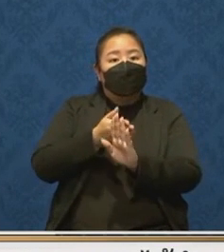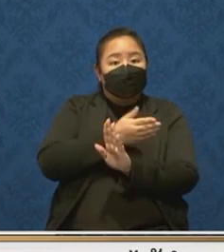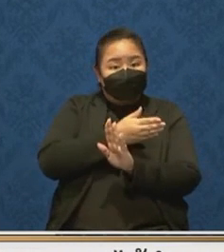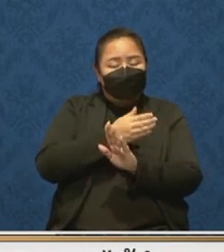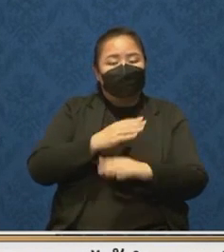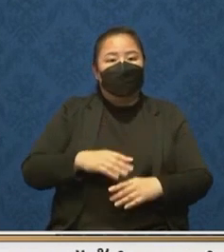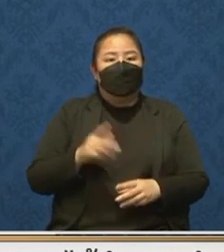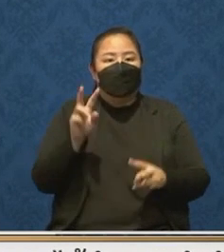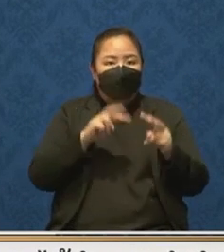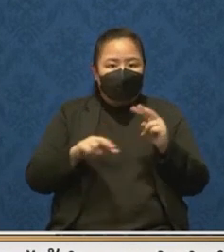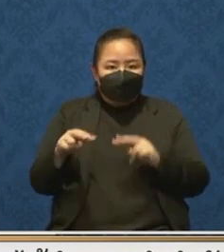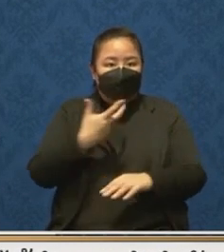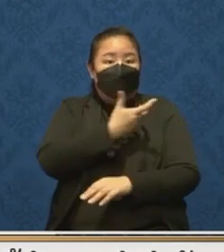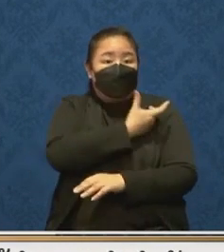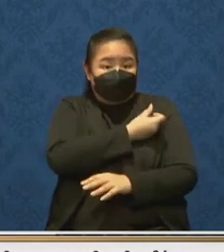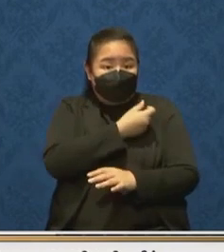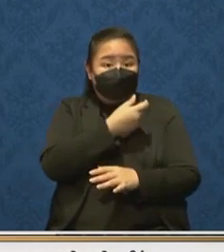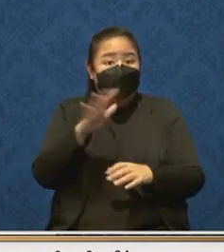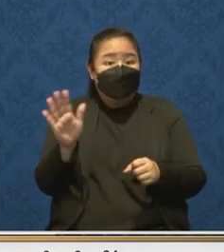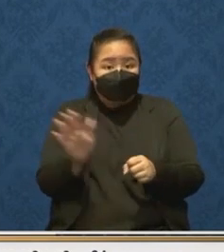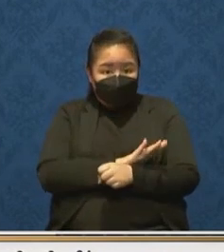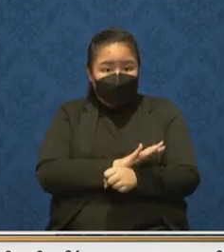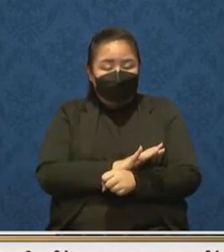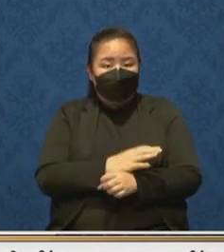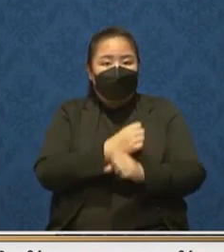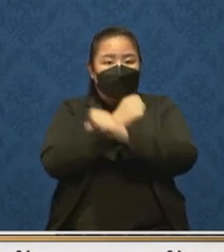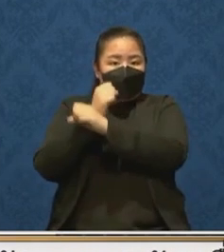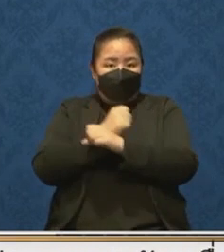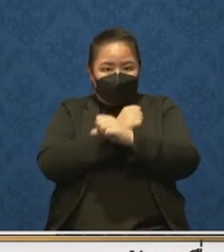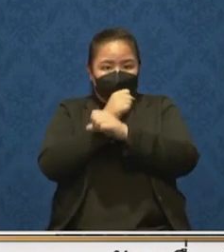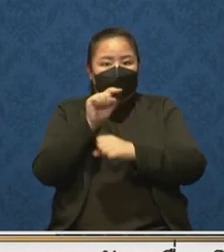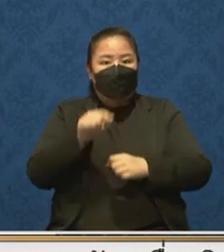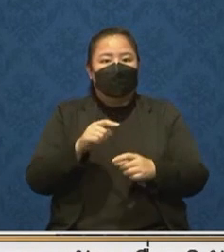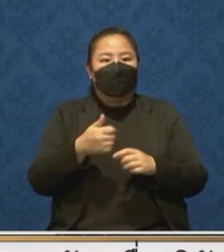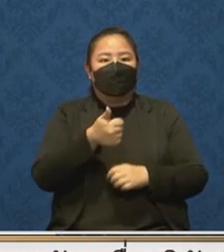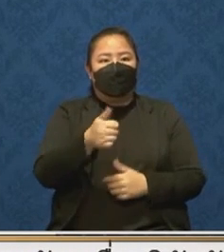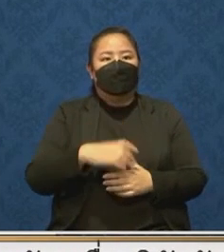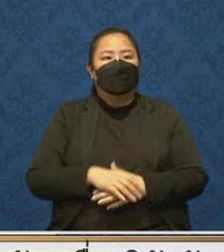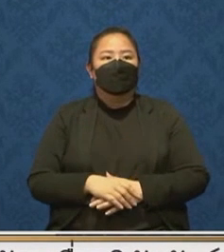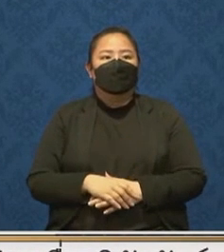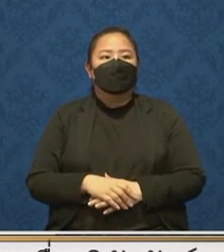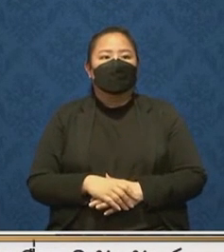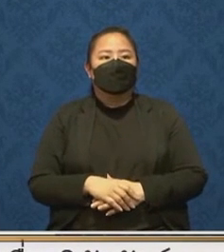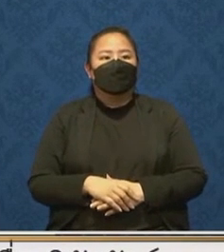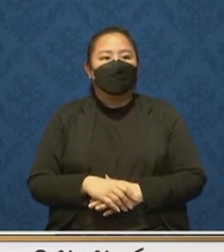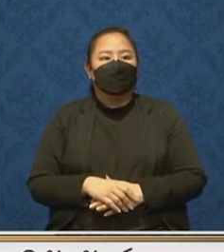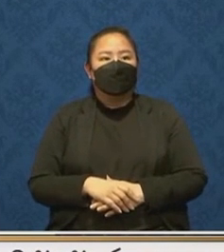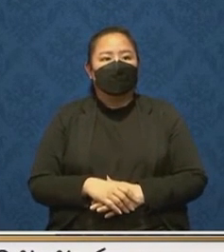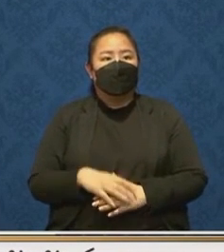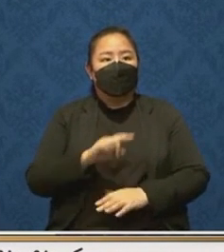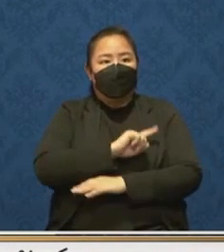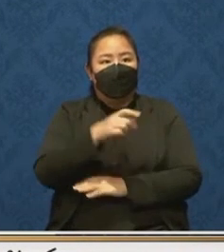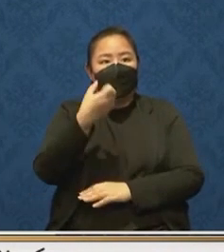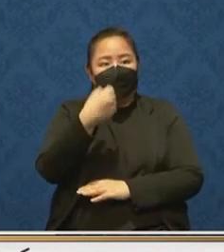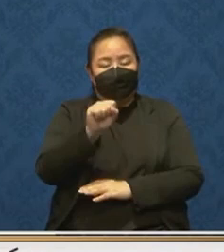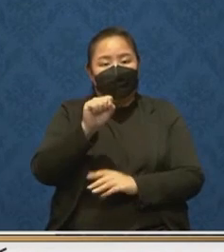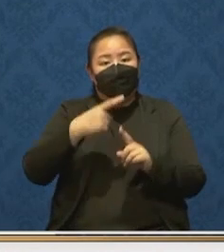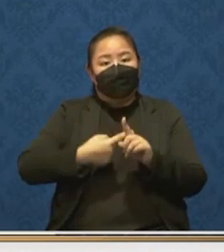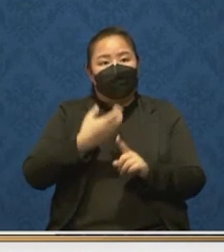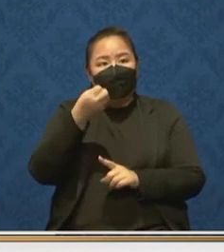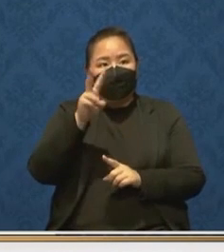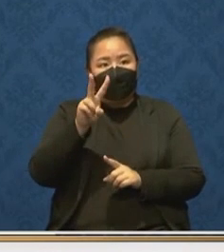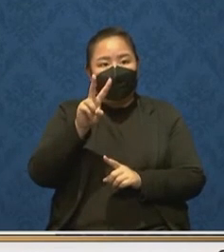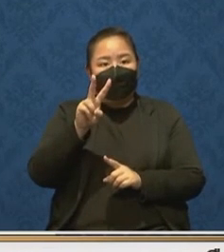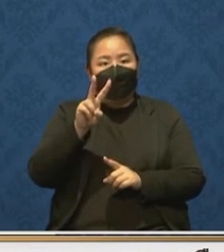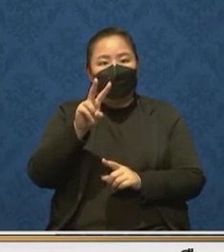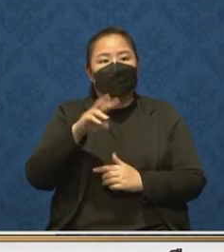ืหาวักซีนที่มประสิธิภาพป้องกันโมิครนได้ต่ไปครับวันที่ 10 ธรวาคมอก